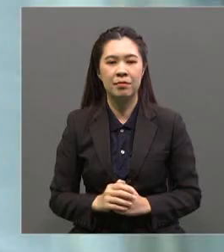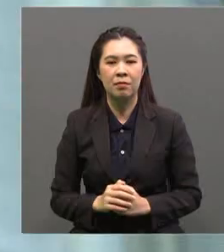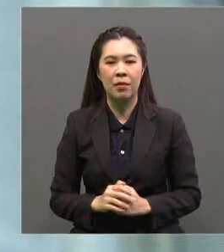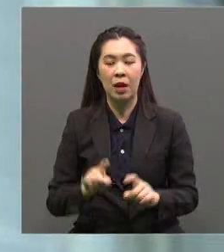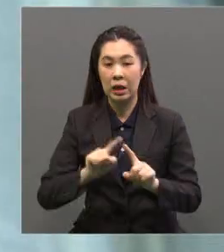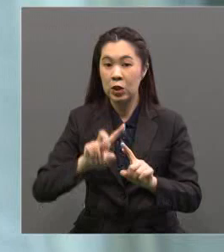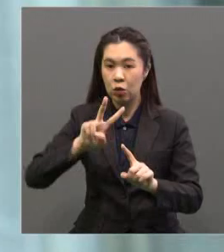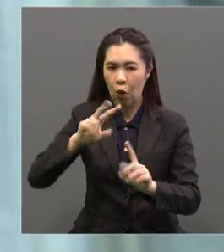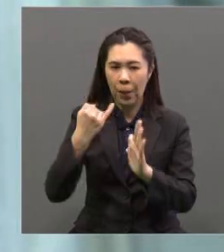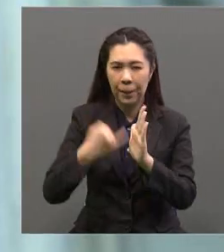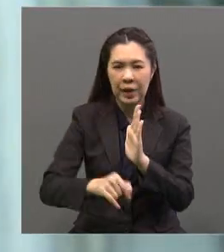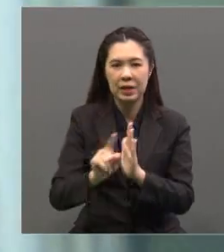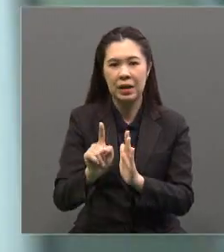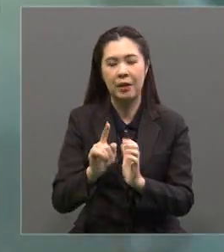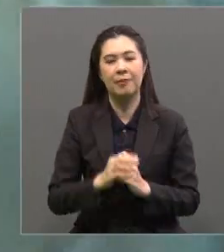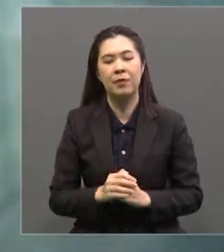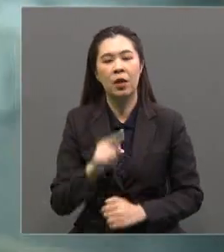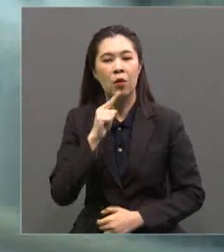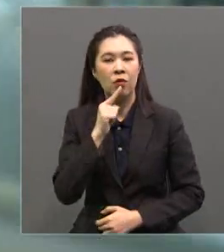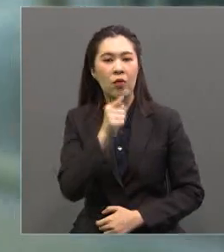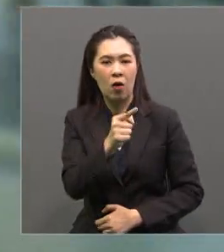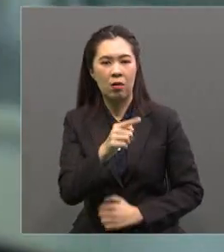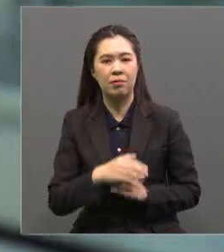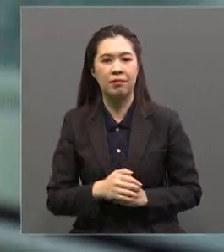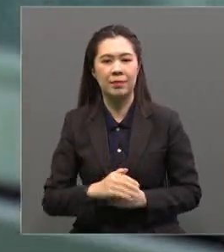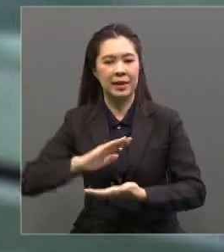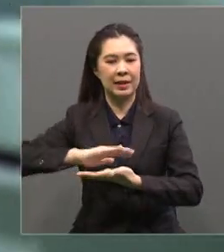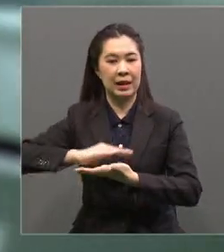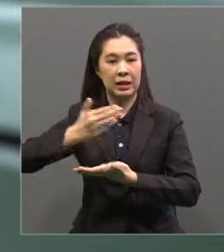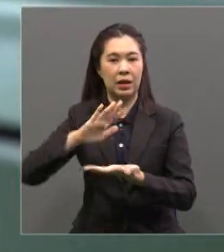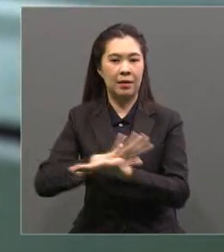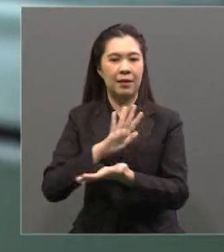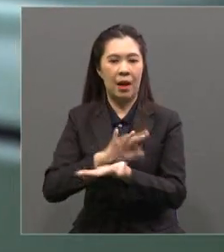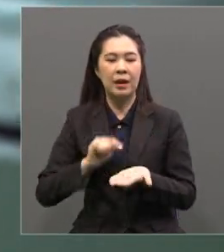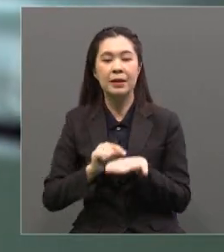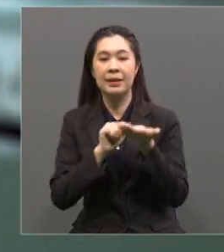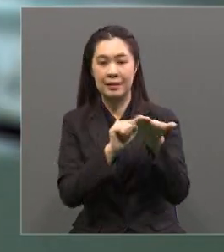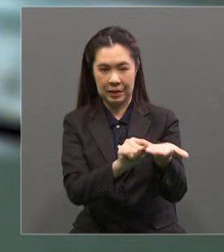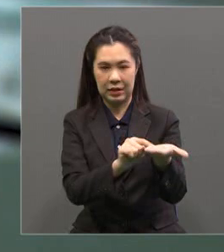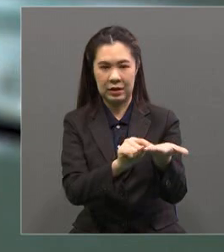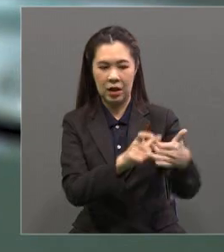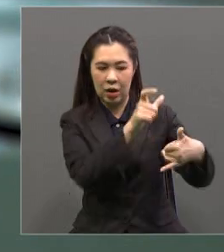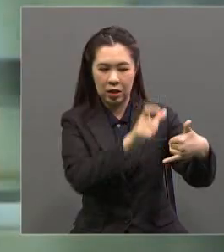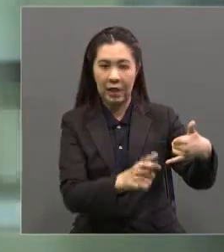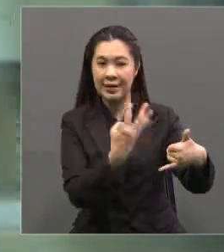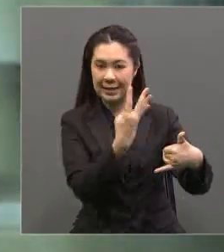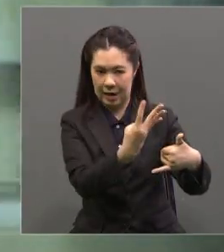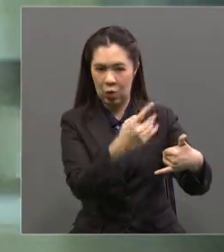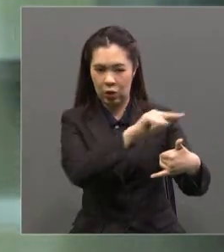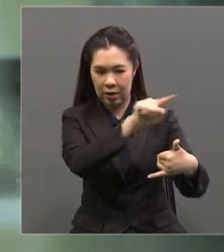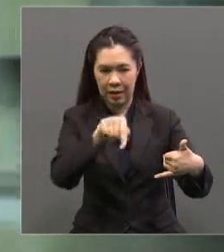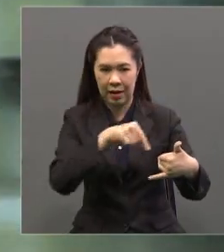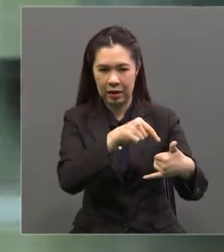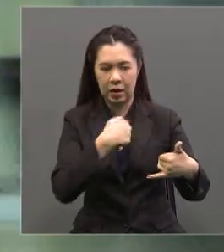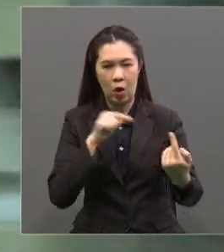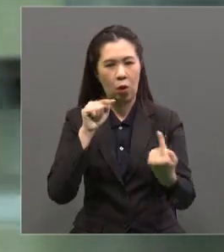ข้อหาที่ 2นะครับที่ผู้ฟ้องคดีฟ้องว่าได้เคยมีหนังสือถึงผู้ถูกฟ้องคดีทั้ง 4ที่ก่อให้พิสูจน์ข้อ